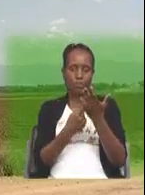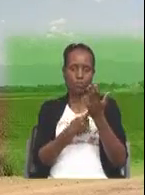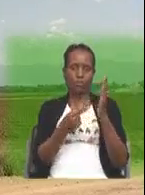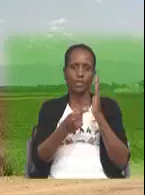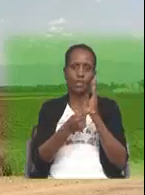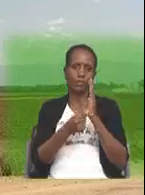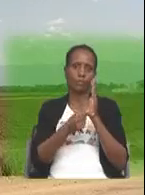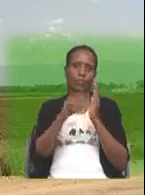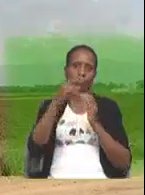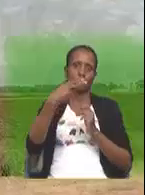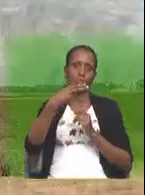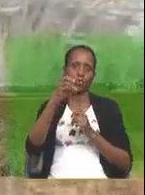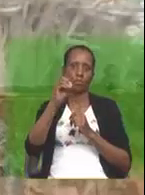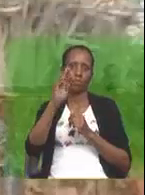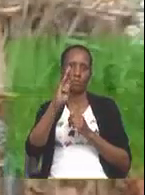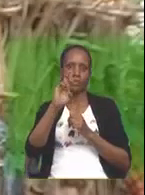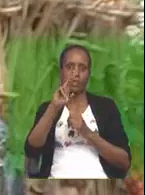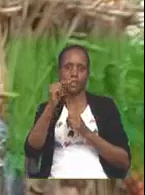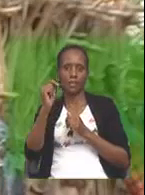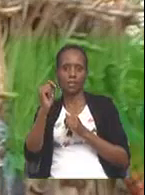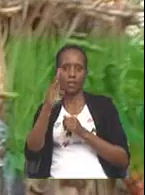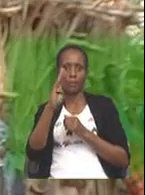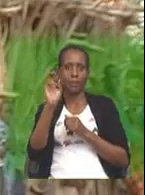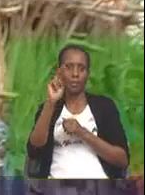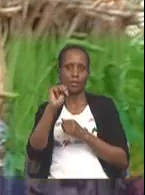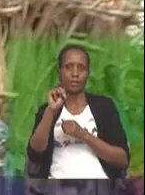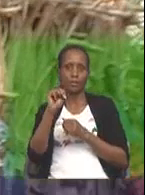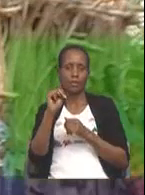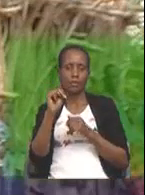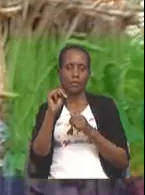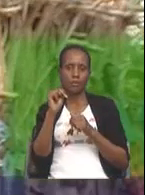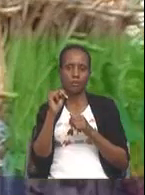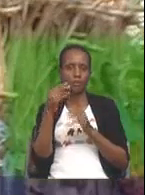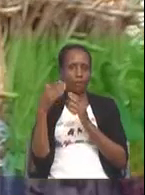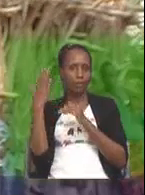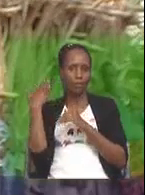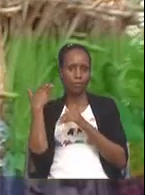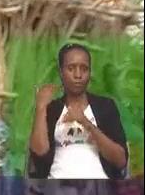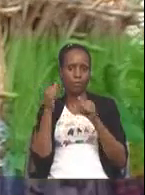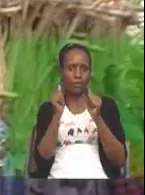anaitwa Hobster Ben. Ilikuwa ni kitambo kama